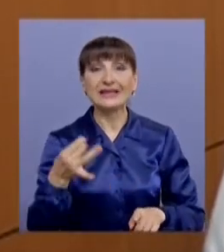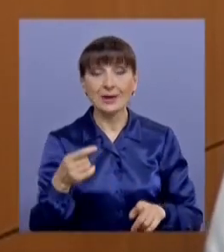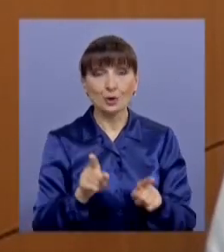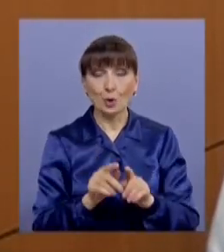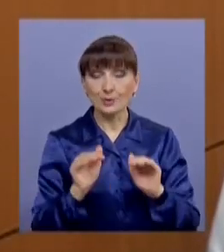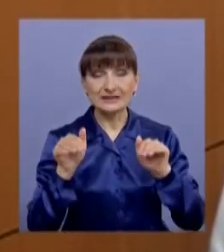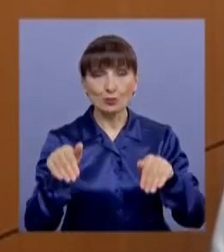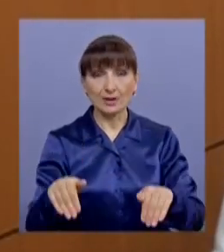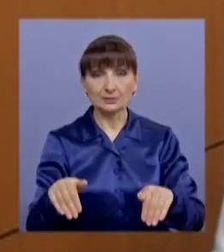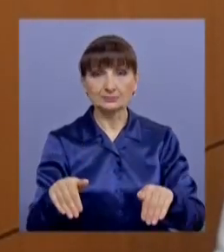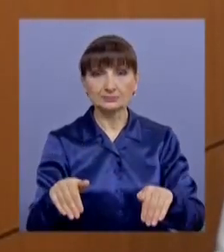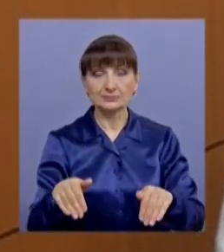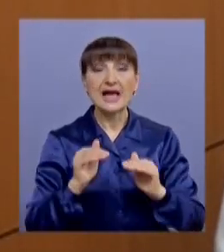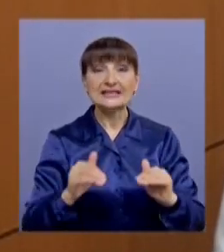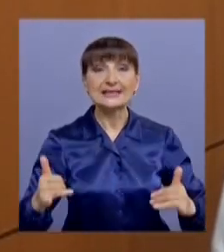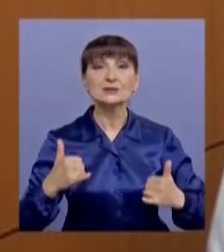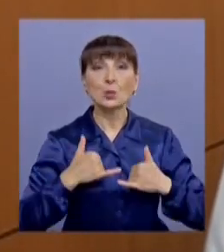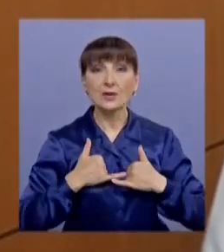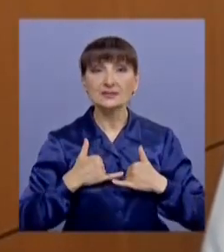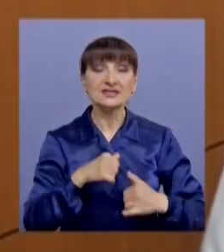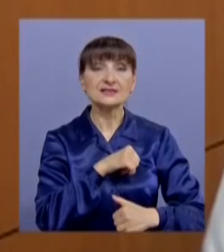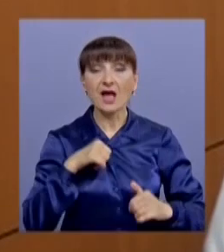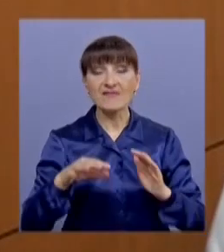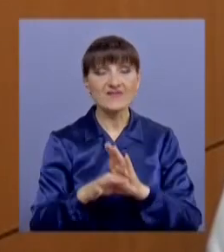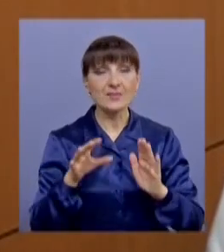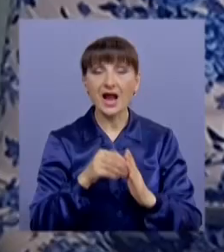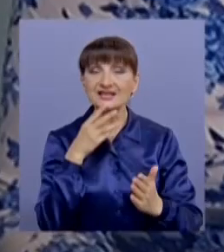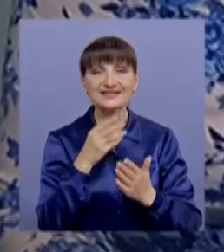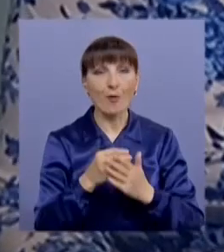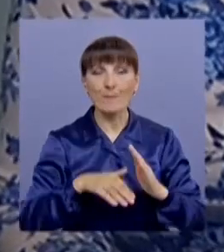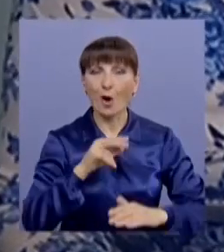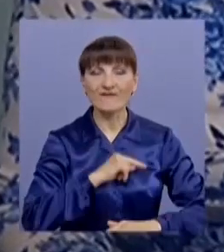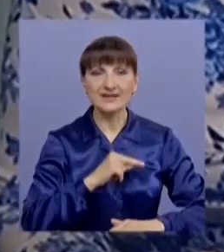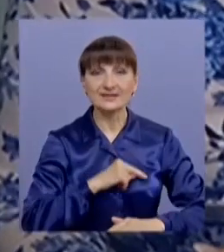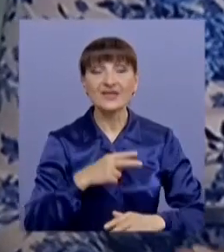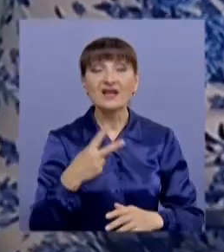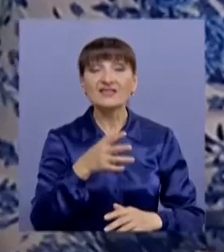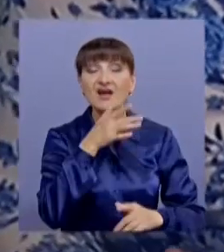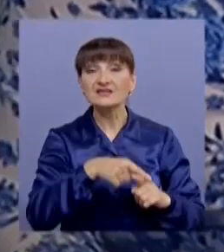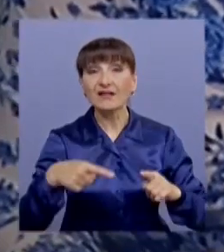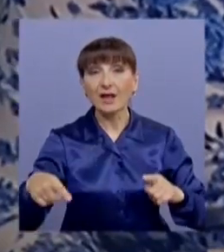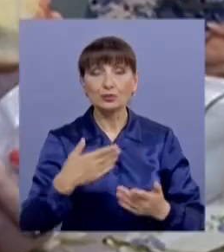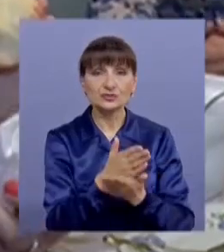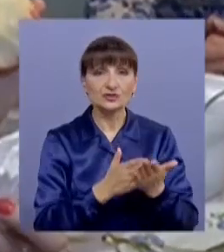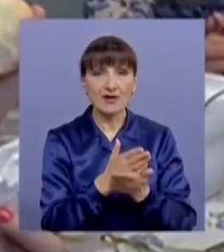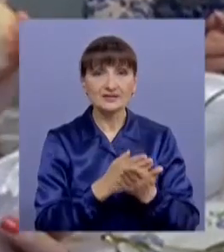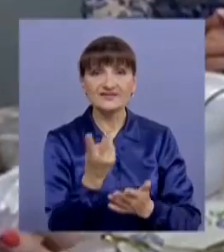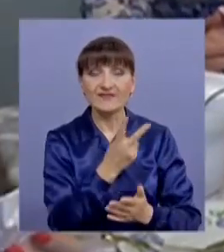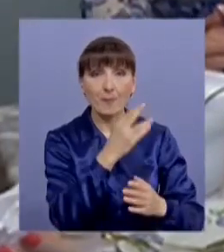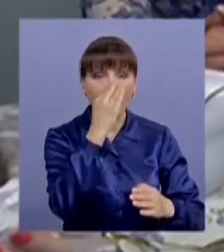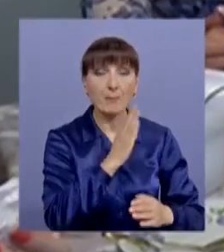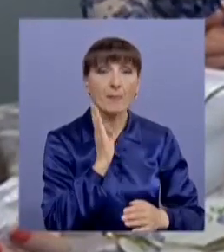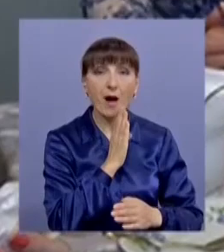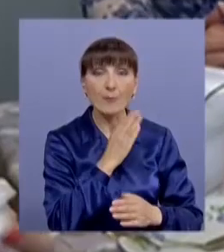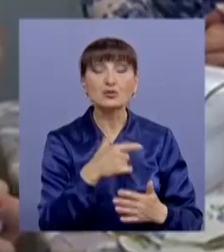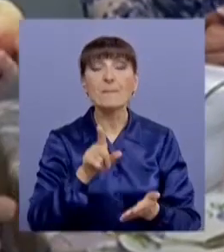поступил. Дети у нас сами выбирали свою профессию. Два десятка лет с честью несли службу Алексей и Елена Данник.